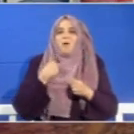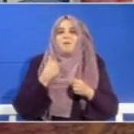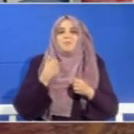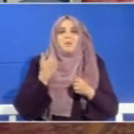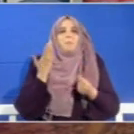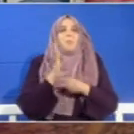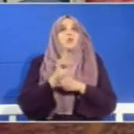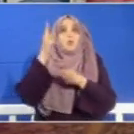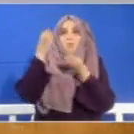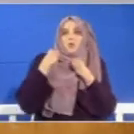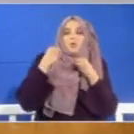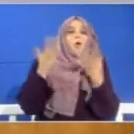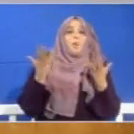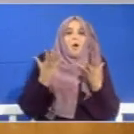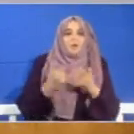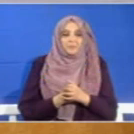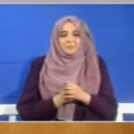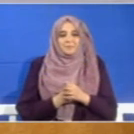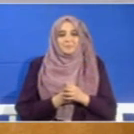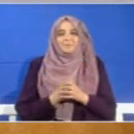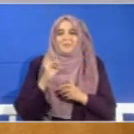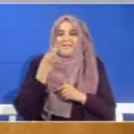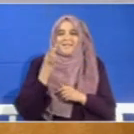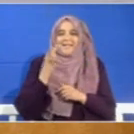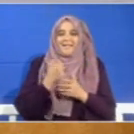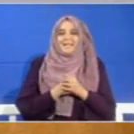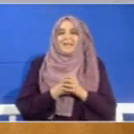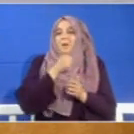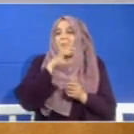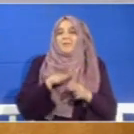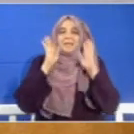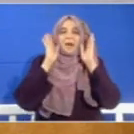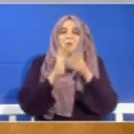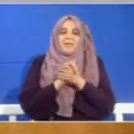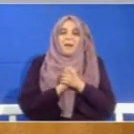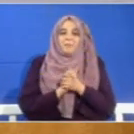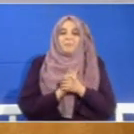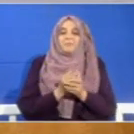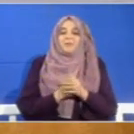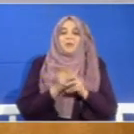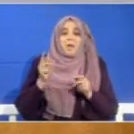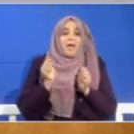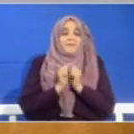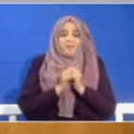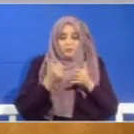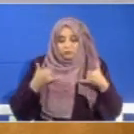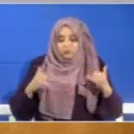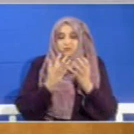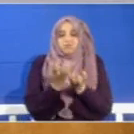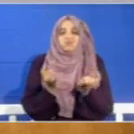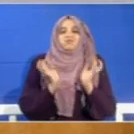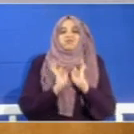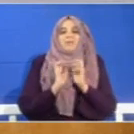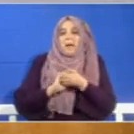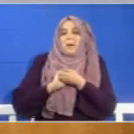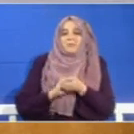الله علي؟ فضيلة شيخنا، سيدنا رسول الله صلى الله عليه وسلم كان في مجلس مع الصحابة رضي الله عنهم،